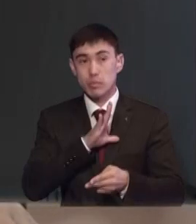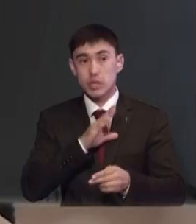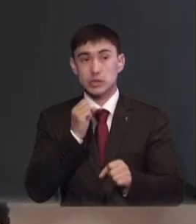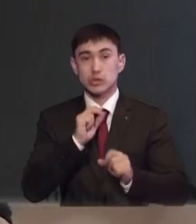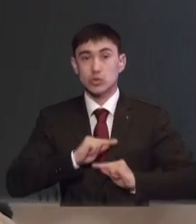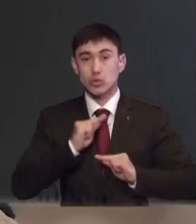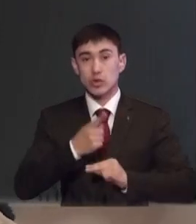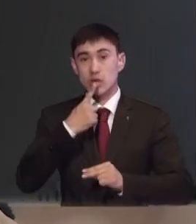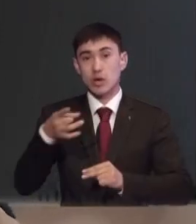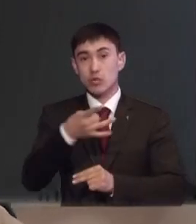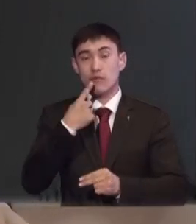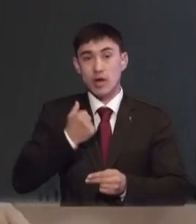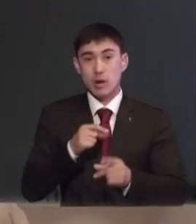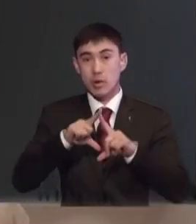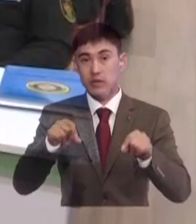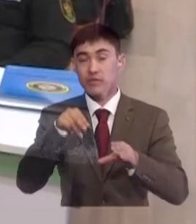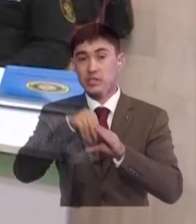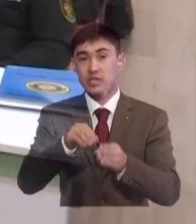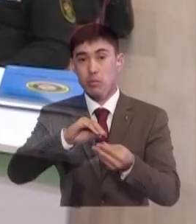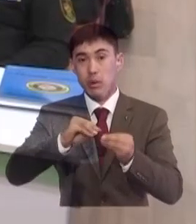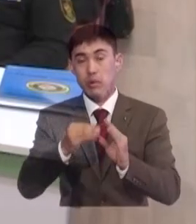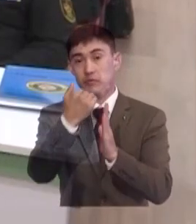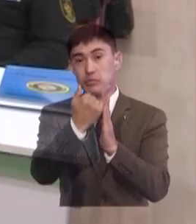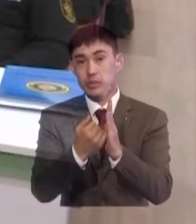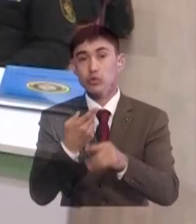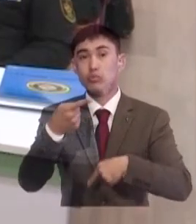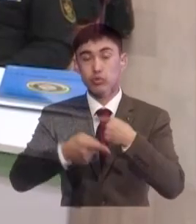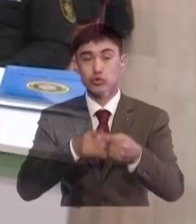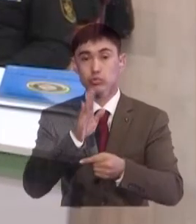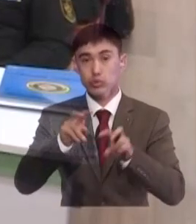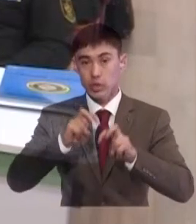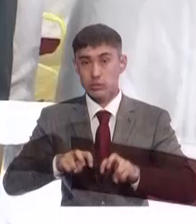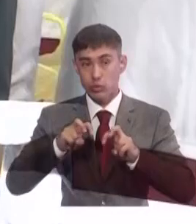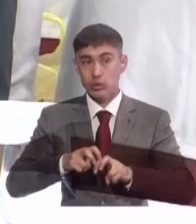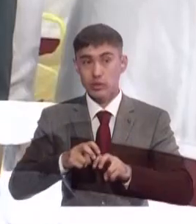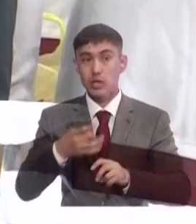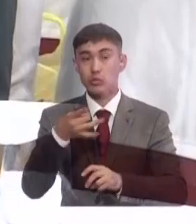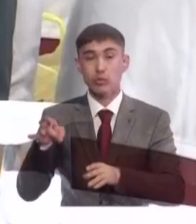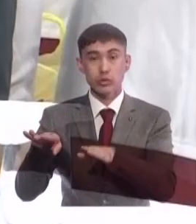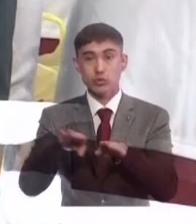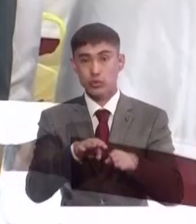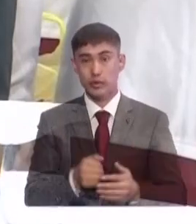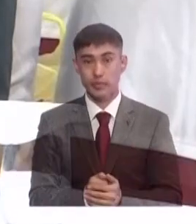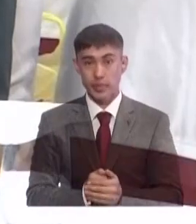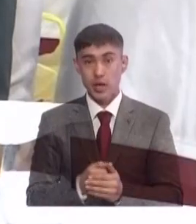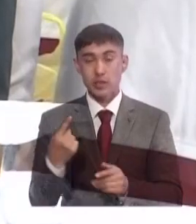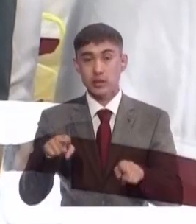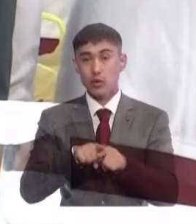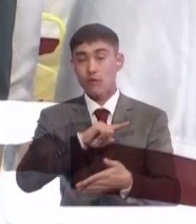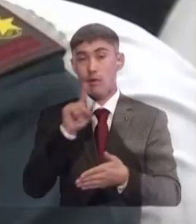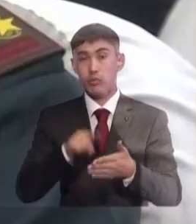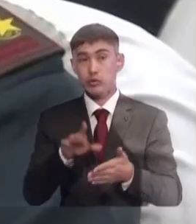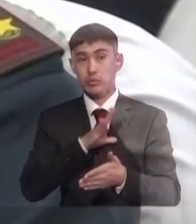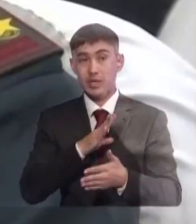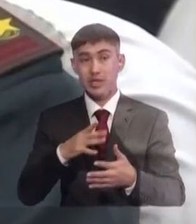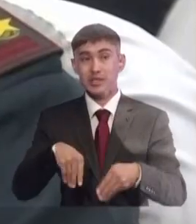районных военкоматов, а также внесение этих проблем в список, который в будущем будет рассмотрен на республиканском уровне. Один из таких вопросов –